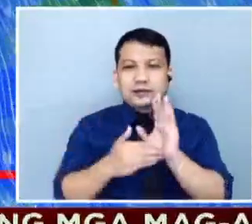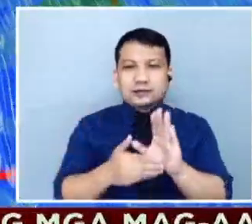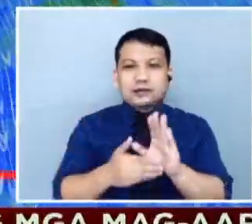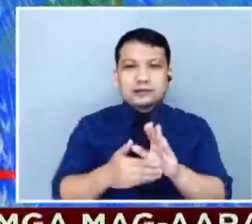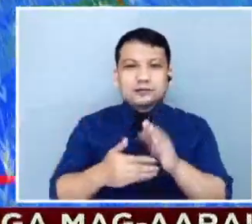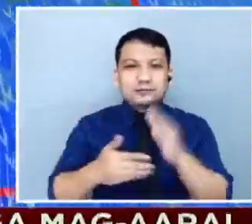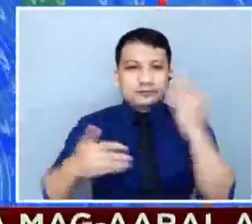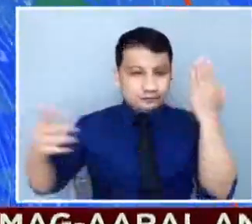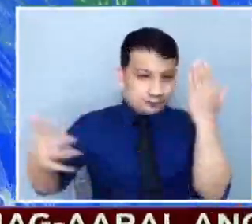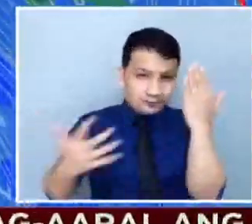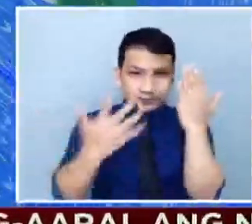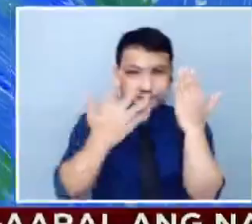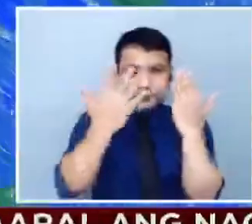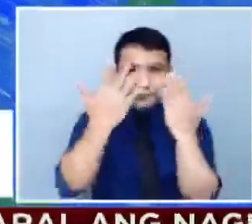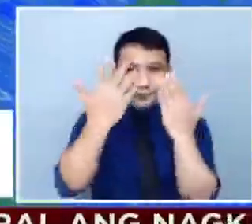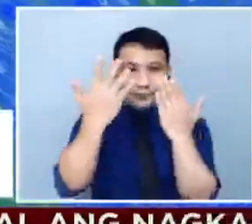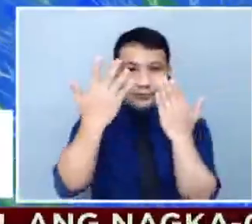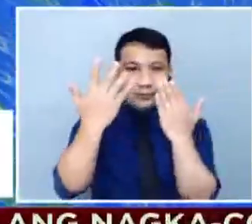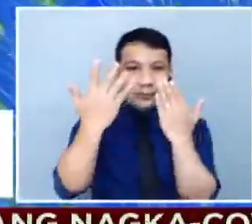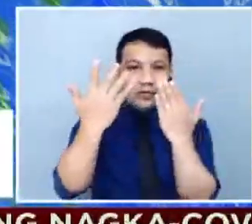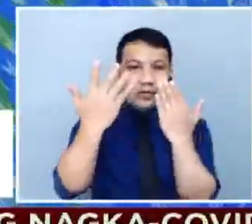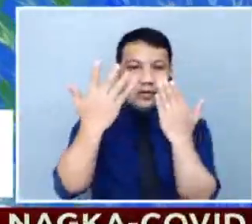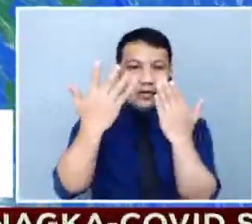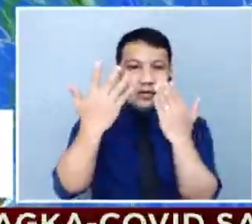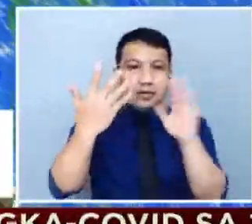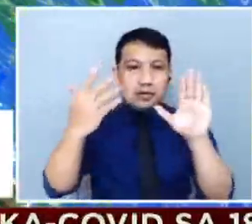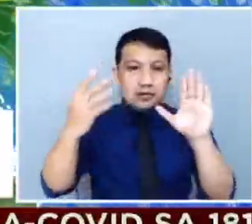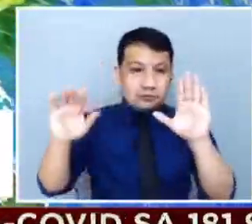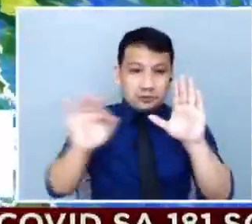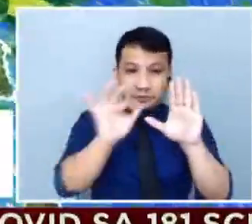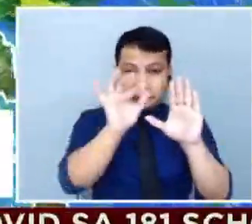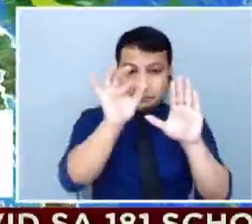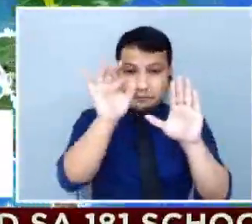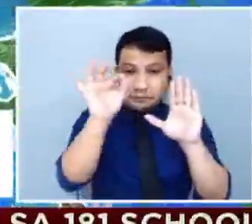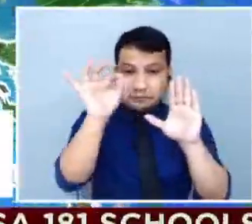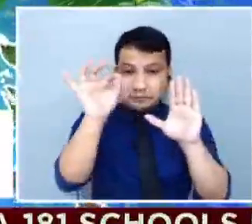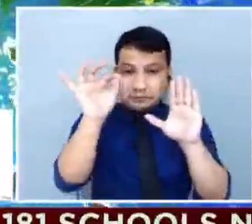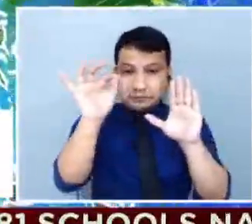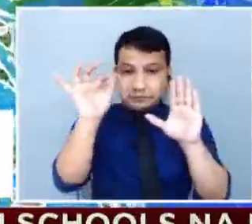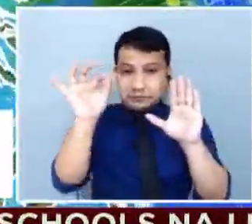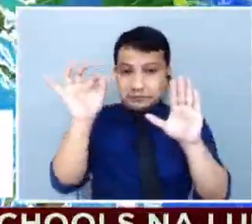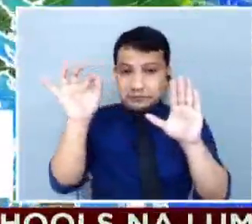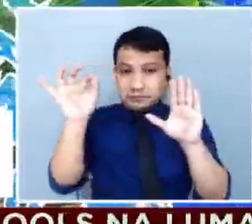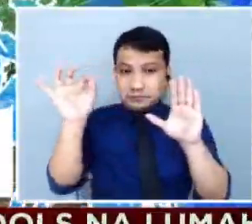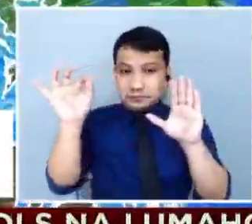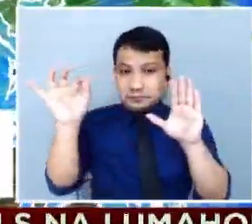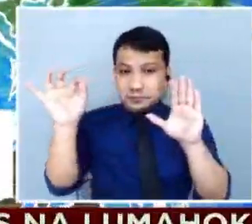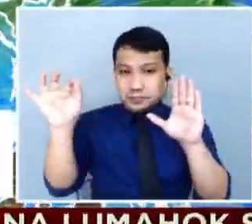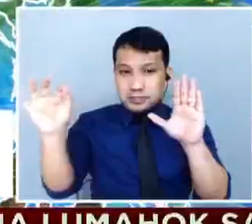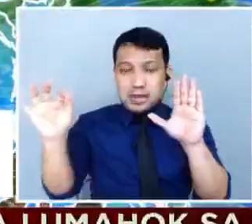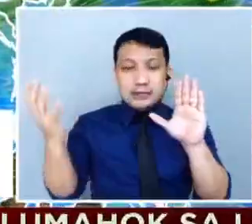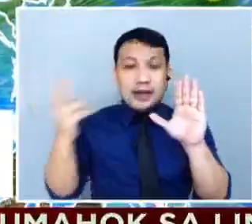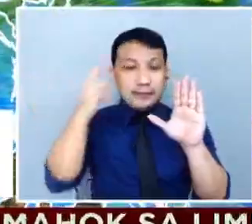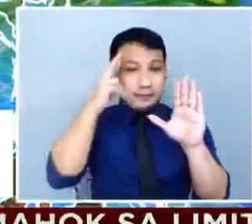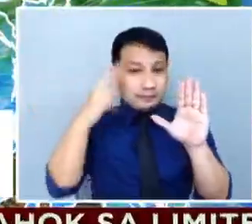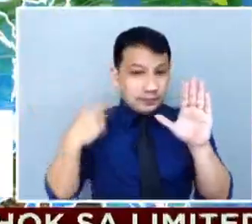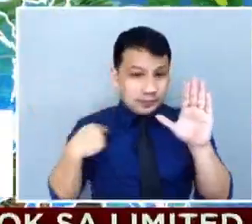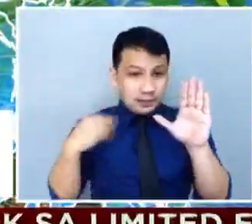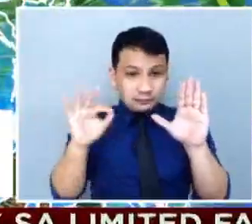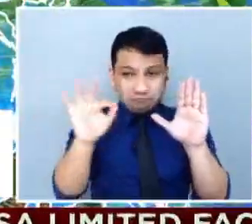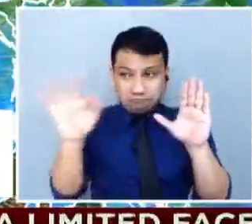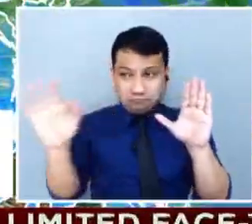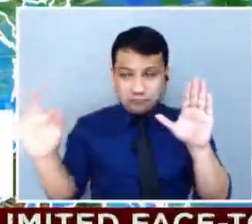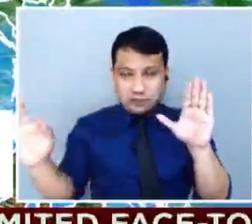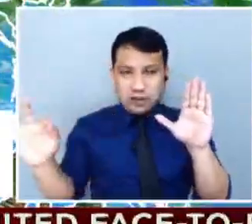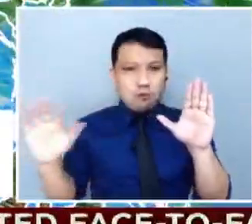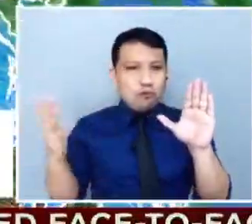Hainan sa southern China kaninang hapon at patungo na ito sa northern Vietnam. Kahit wala ng bagyo sa Philippine Area of